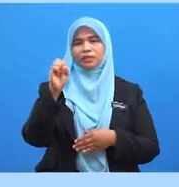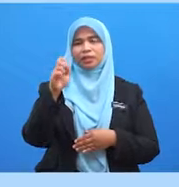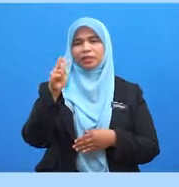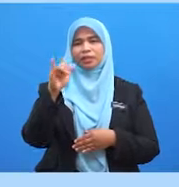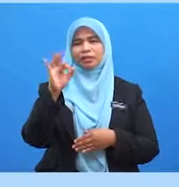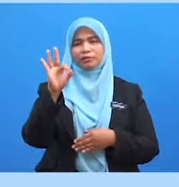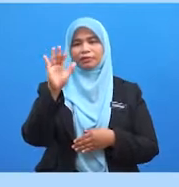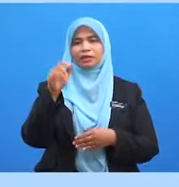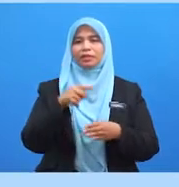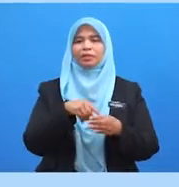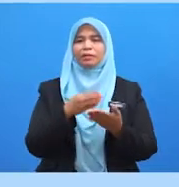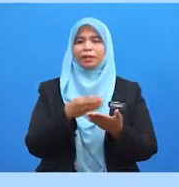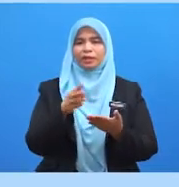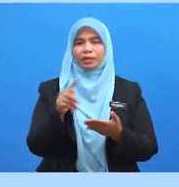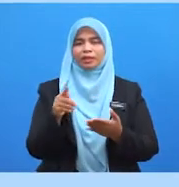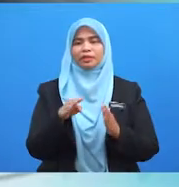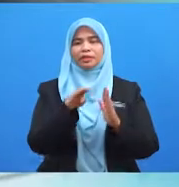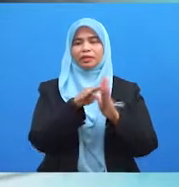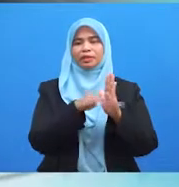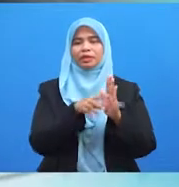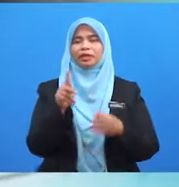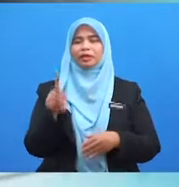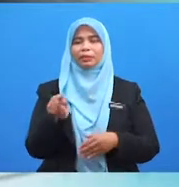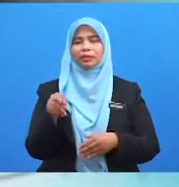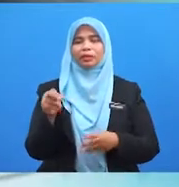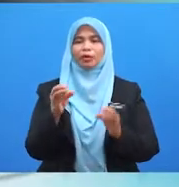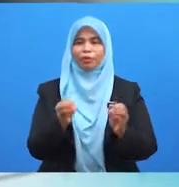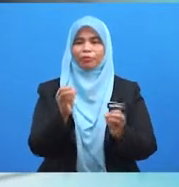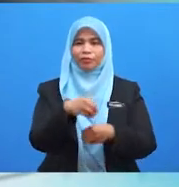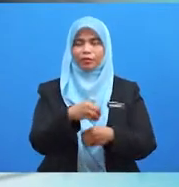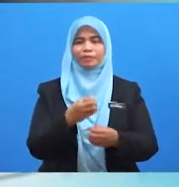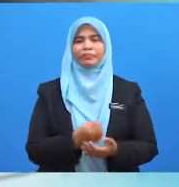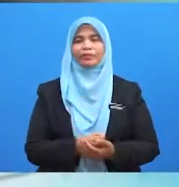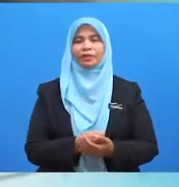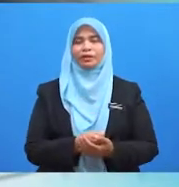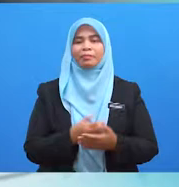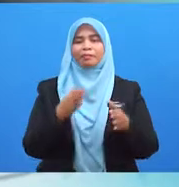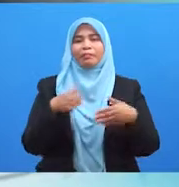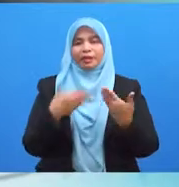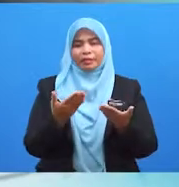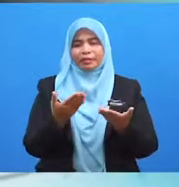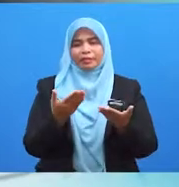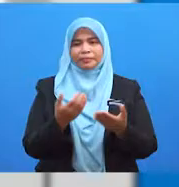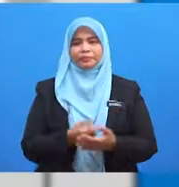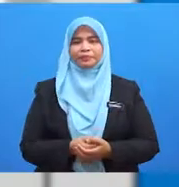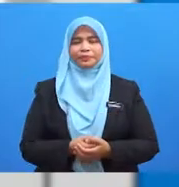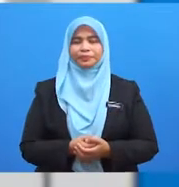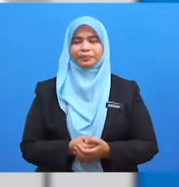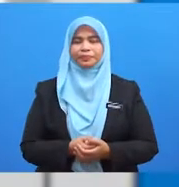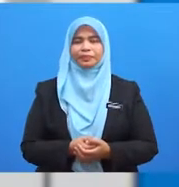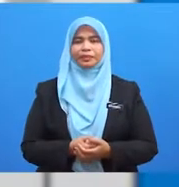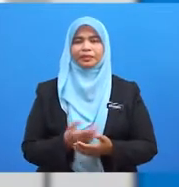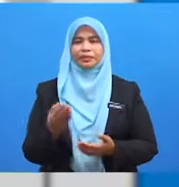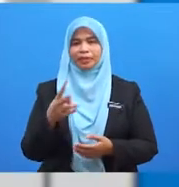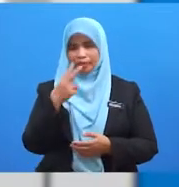senarai keperluan pejabat. Carta organisasi. Bagaimana rupa carta organisasi perniagaan?